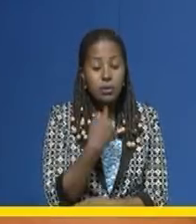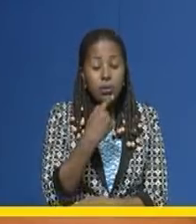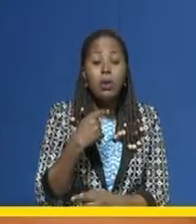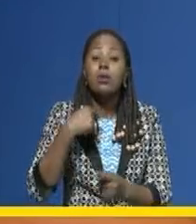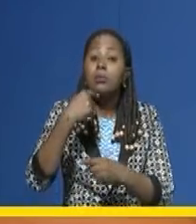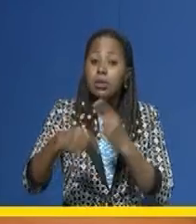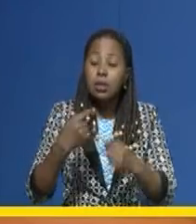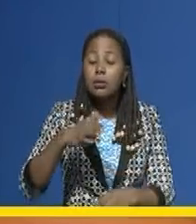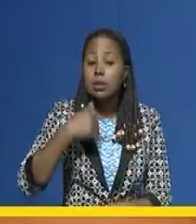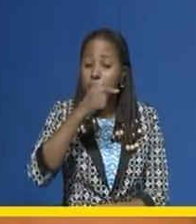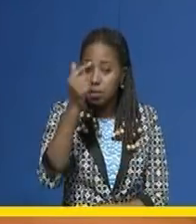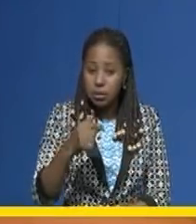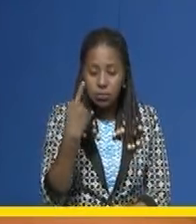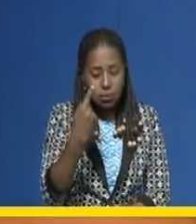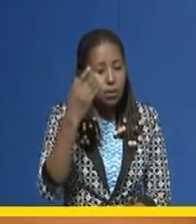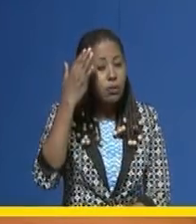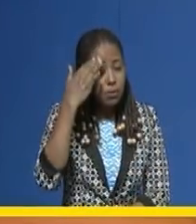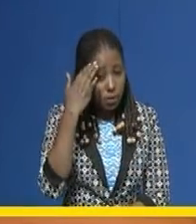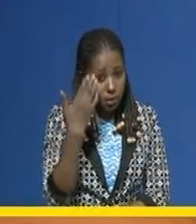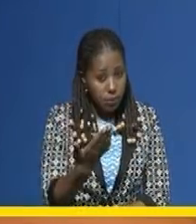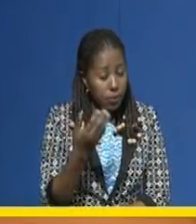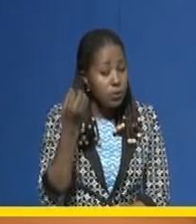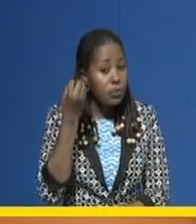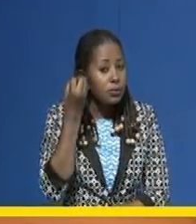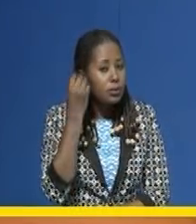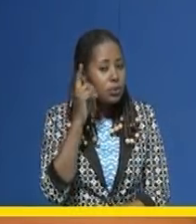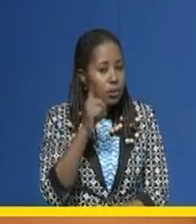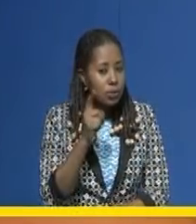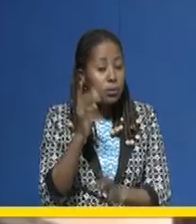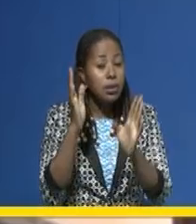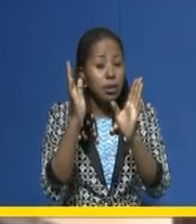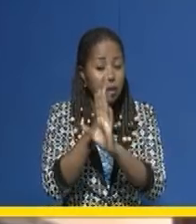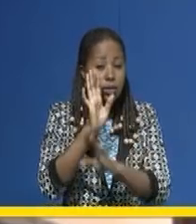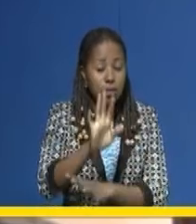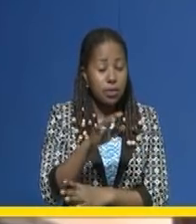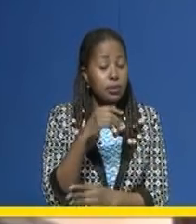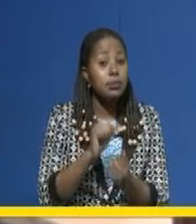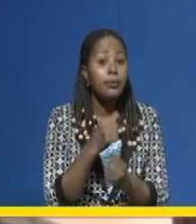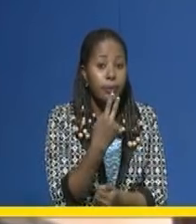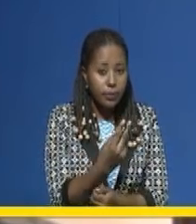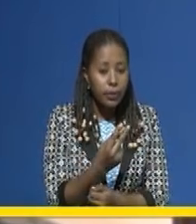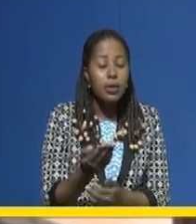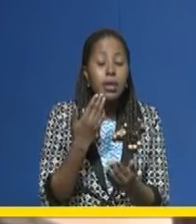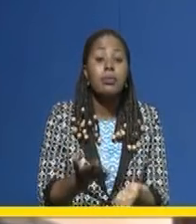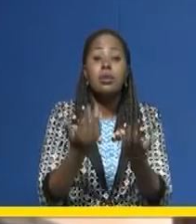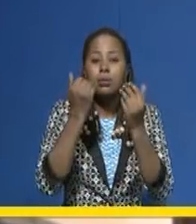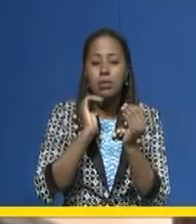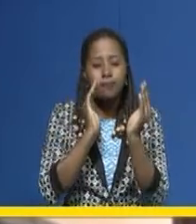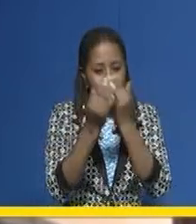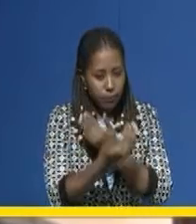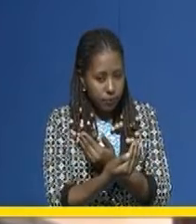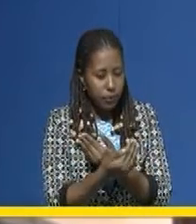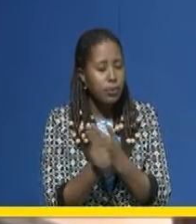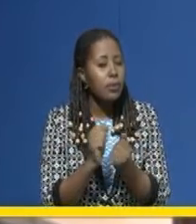kuendelea kuwataka Watanzania kwanza kujua ugonjwa huu na dalili zake, mbili namna ya kujikinga,